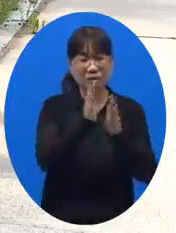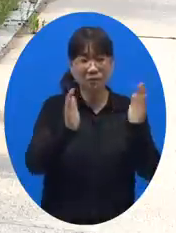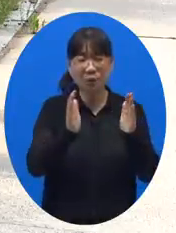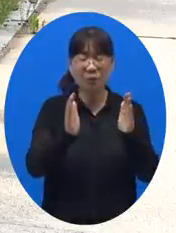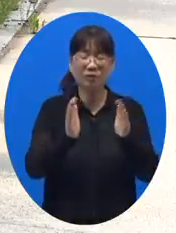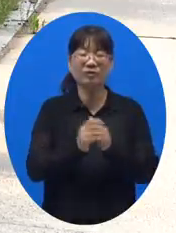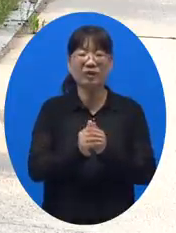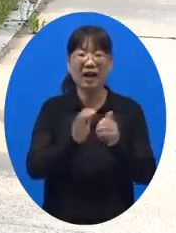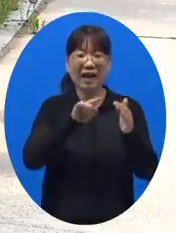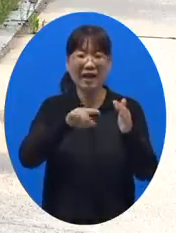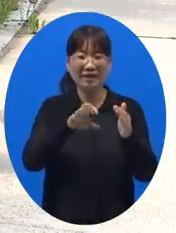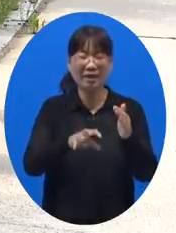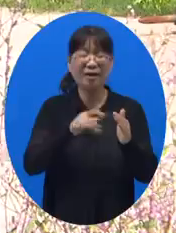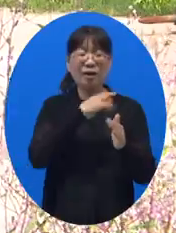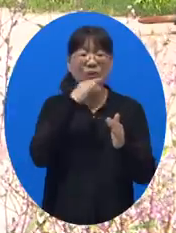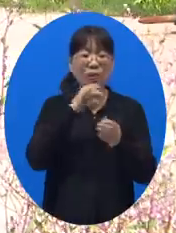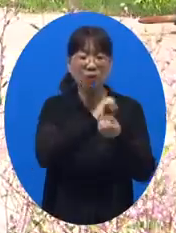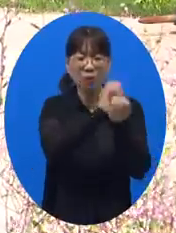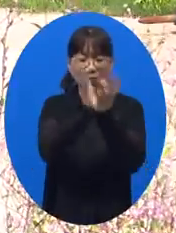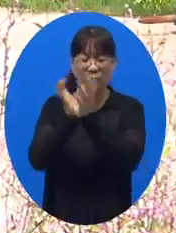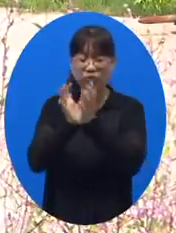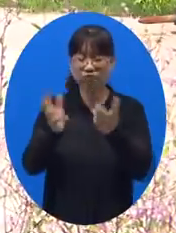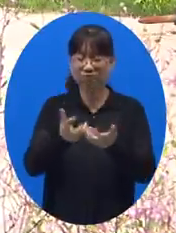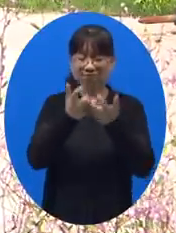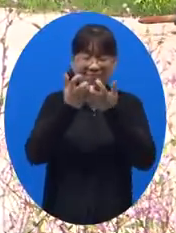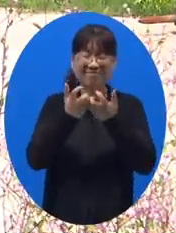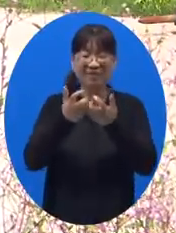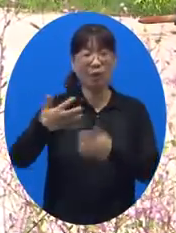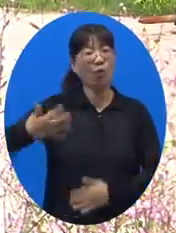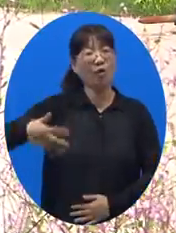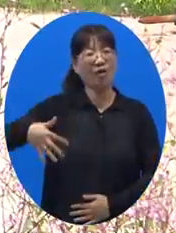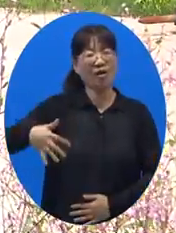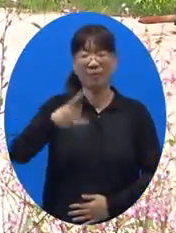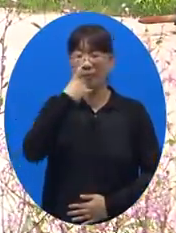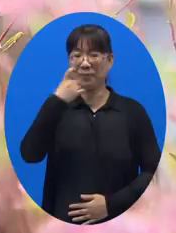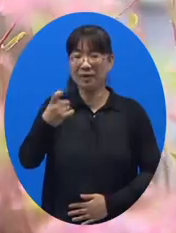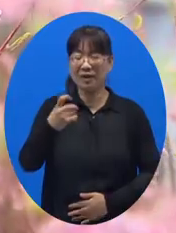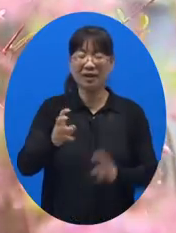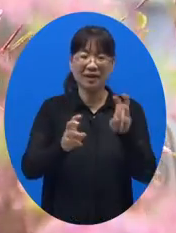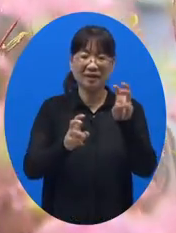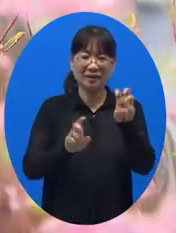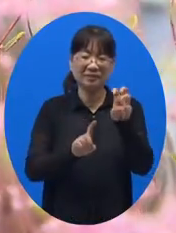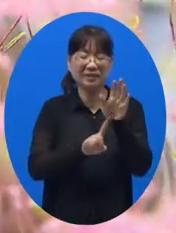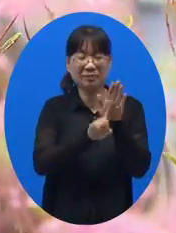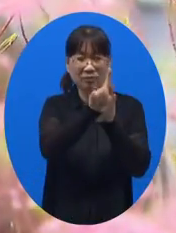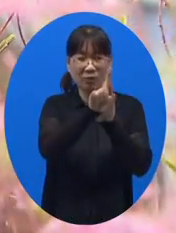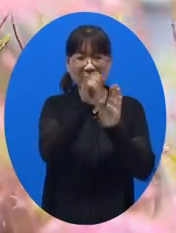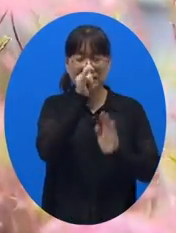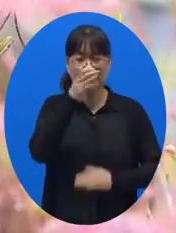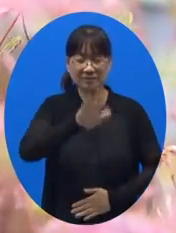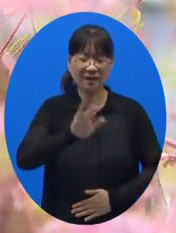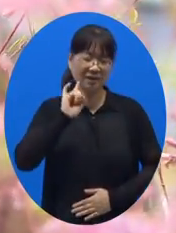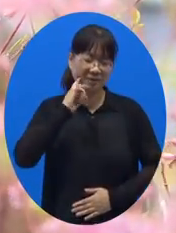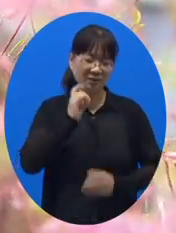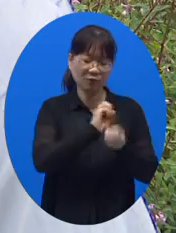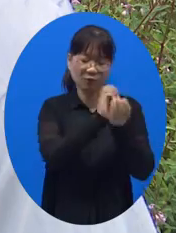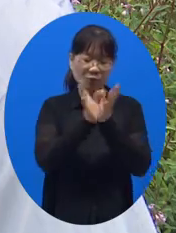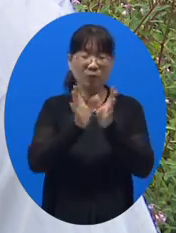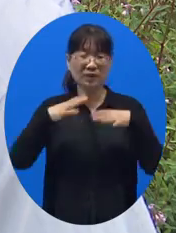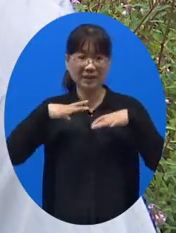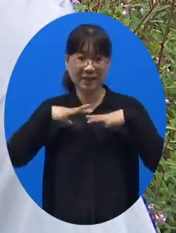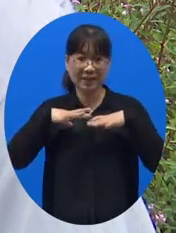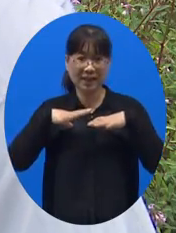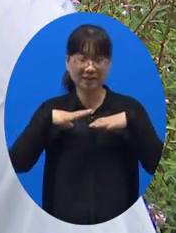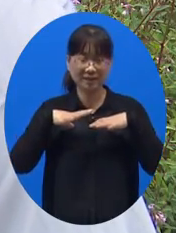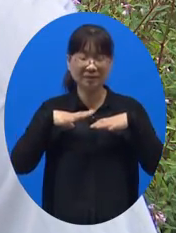수목원의 초록빛 나무들 사이로 분홍색 꽃들이 무리지어 장관을 이룹니다. 30도를 훨씬 웃도는 날씨에도 예쁜 꽃을